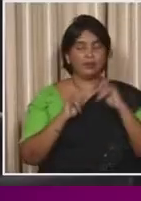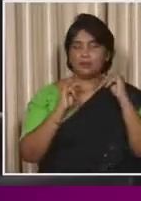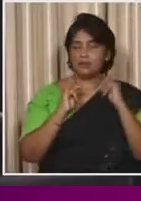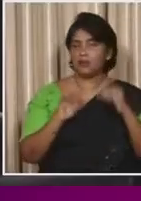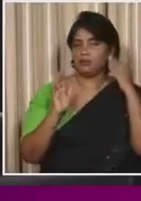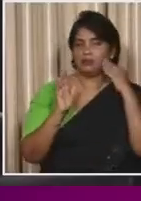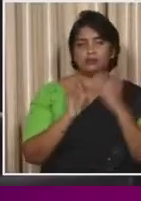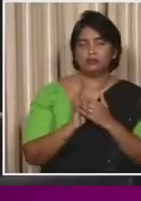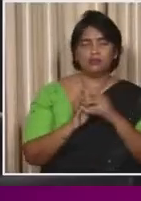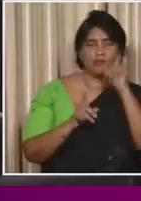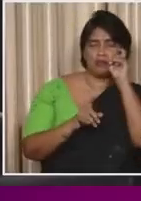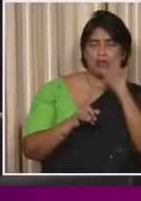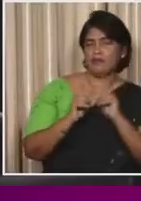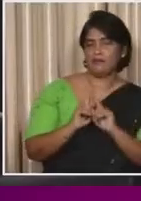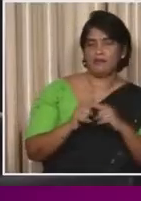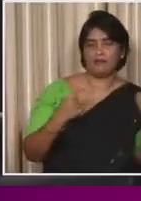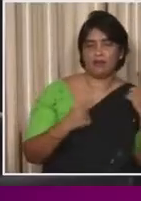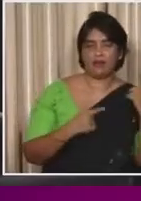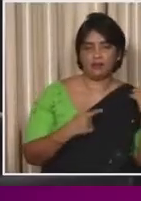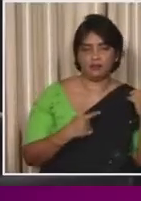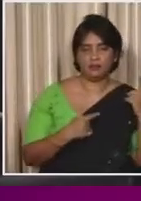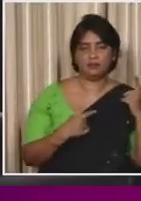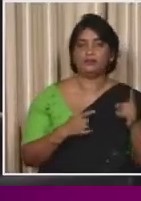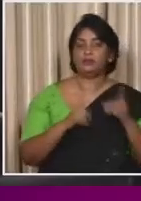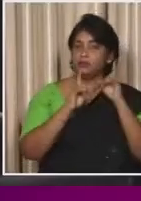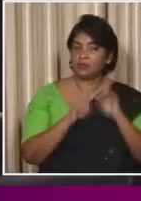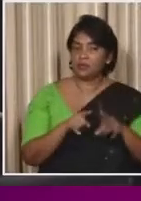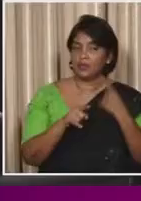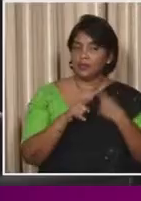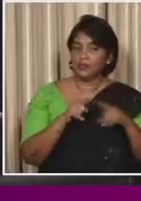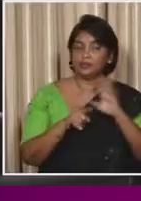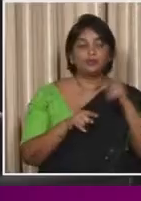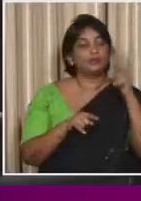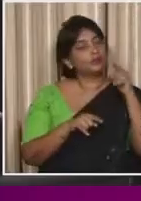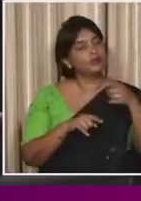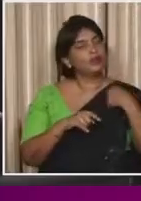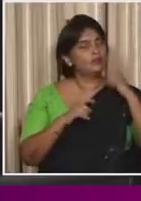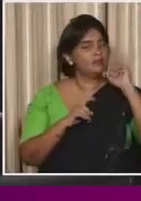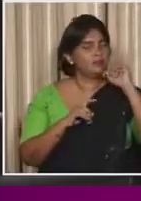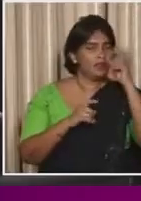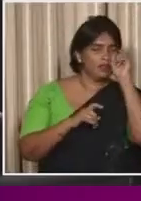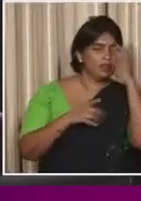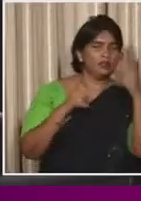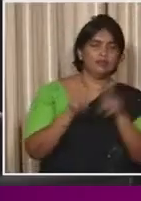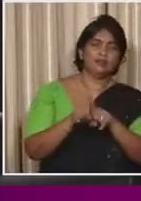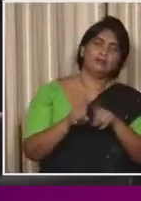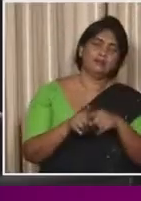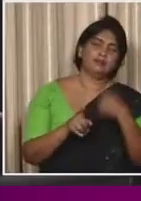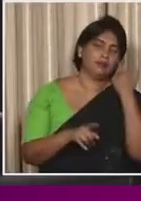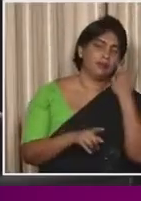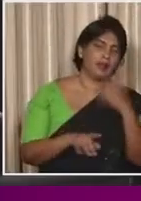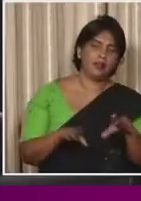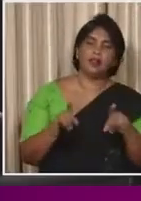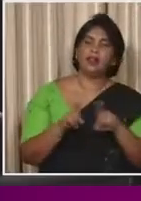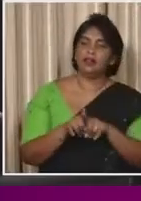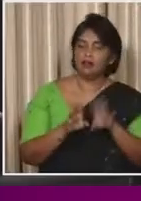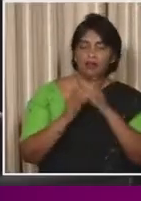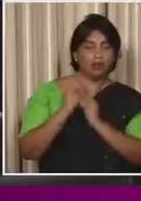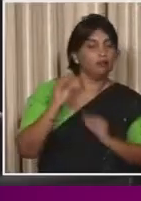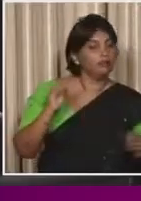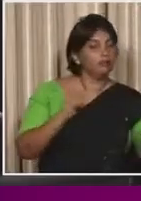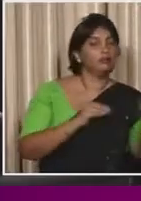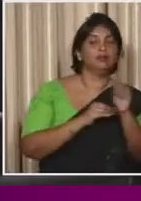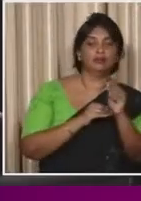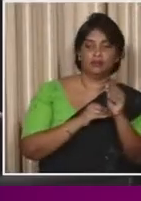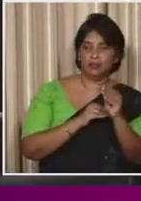பாலஸ்தீன சம்பவத்தை உள் விவகாரம் என்று கூறுவதில்லை. இந்த நேரத்தில் பாலஸ்தீனத்தில் இறக்கும் மக்கள் தொடர்பில் பேசிக் கொண்டிருக்கின்றோம்.